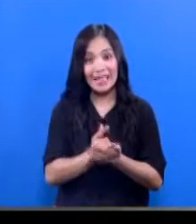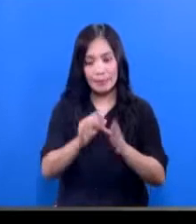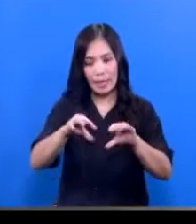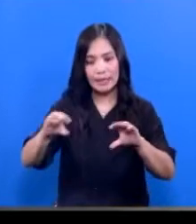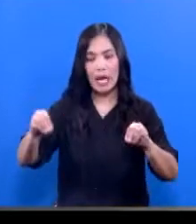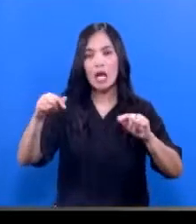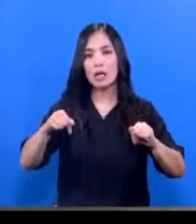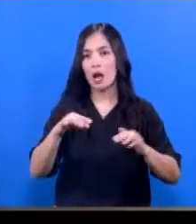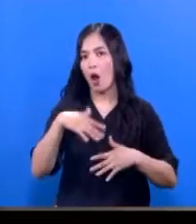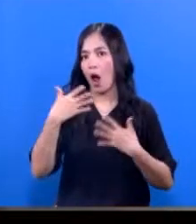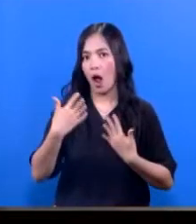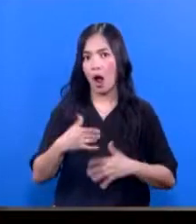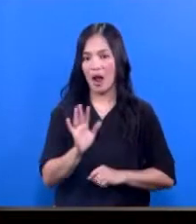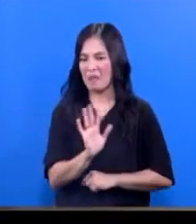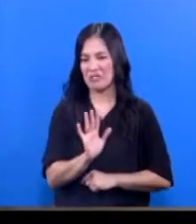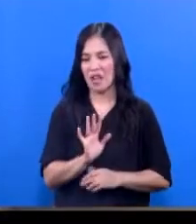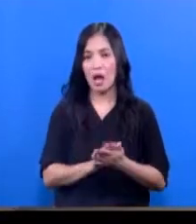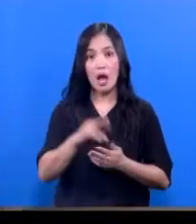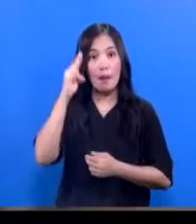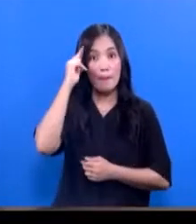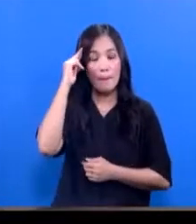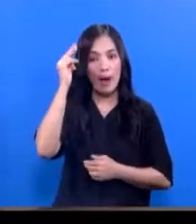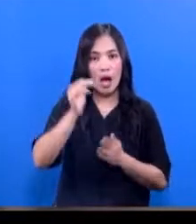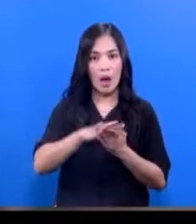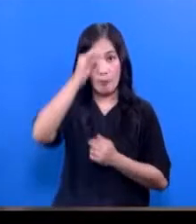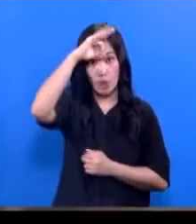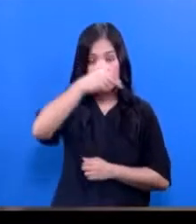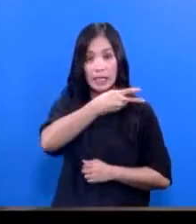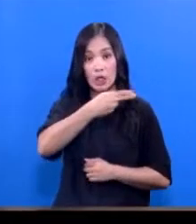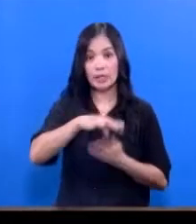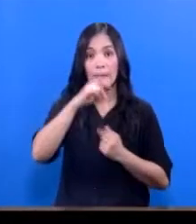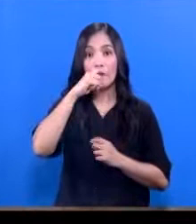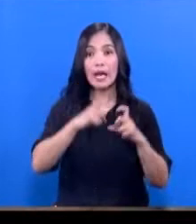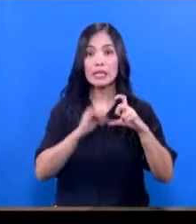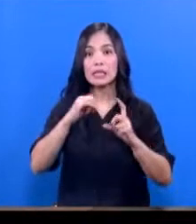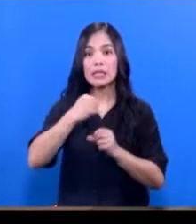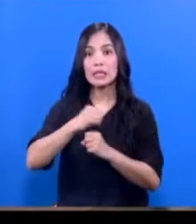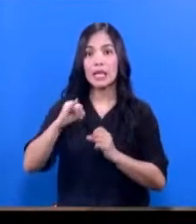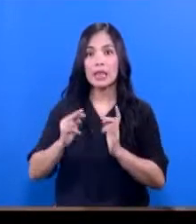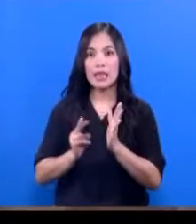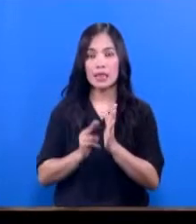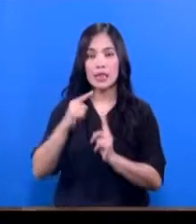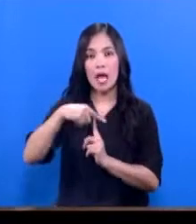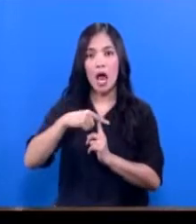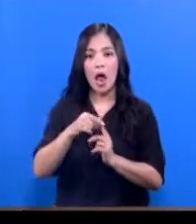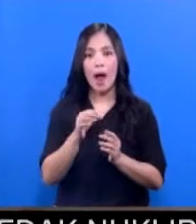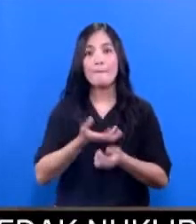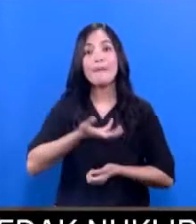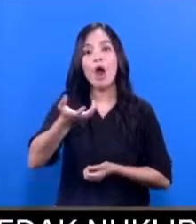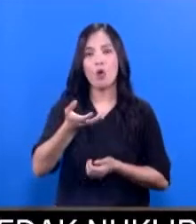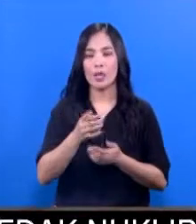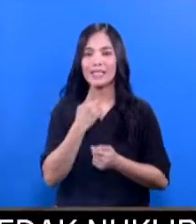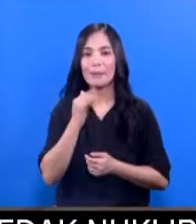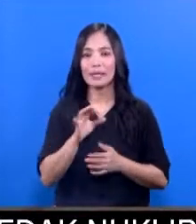juga semakin menipis setelah Kapolri Jenderal Listio Sigit Prabowo berencana merekrut 56 pegawai KPK yang tidak lolos